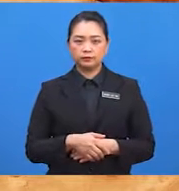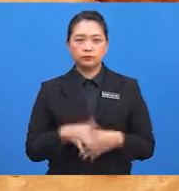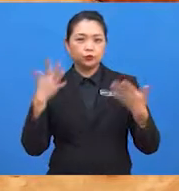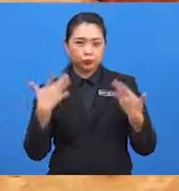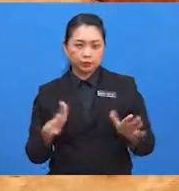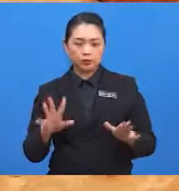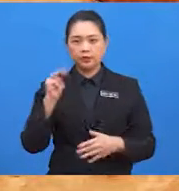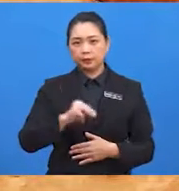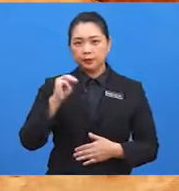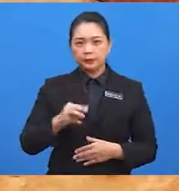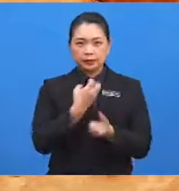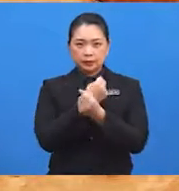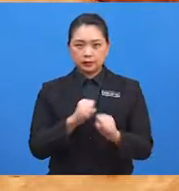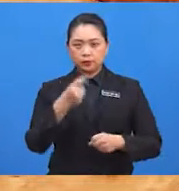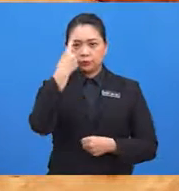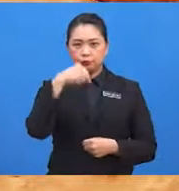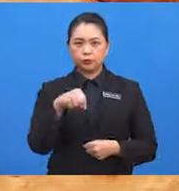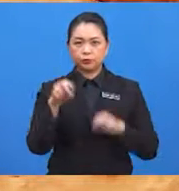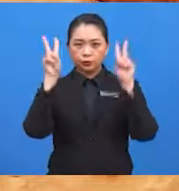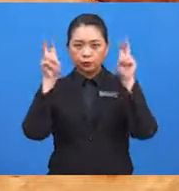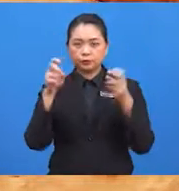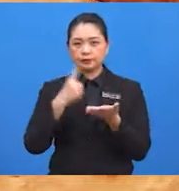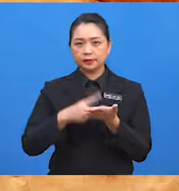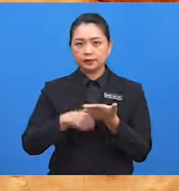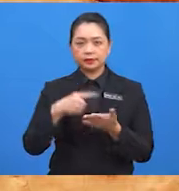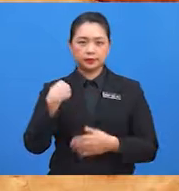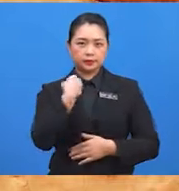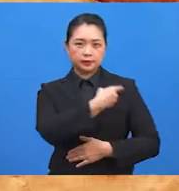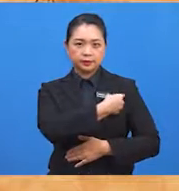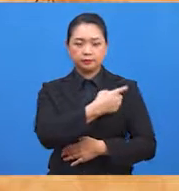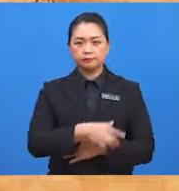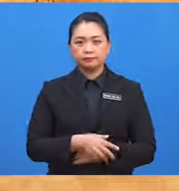Sudahkah murid-murid bersedia untuk topik perbincangan kita yang berikutnya?